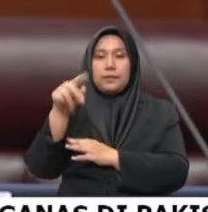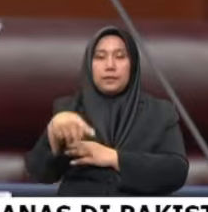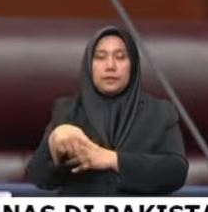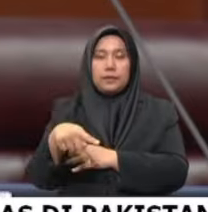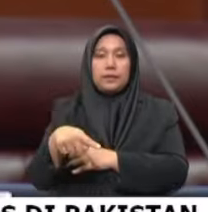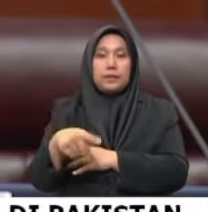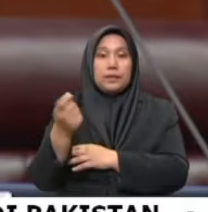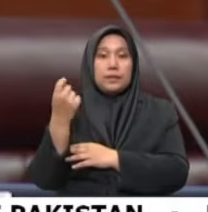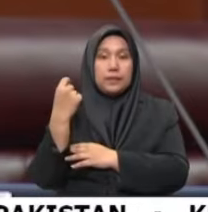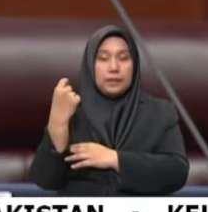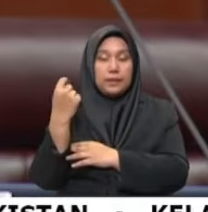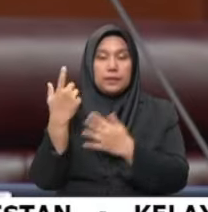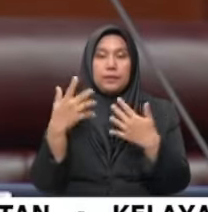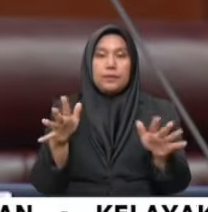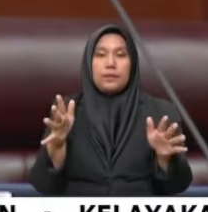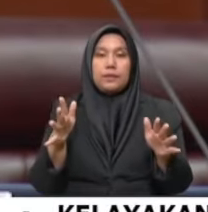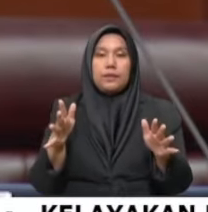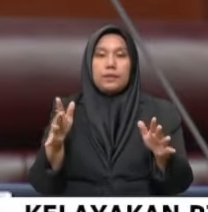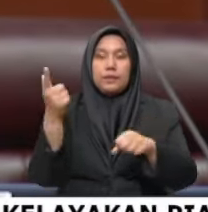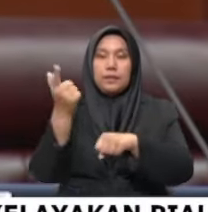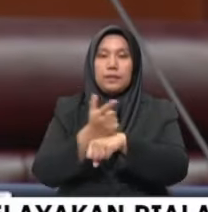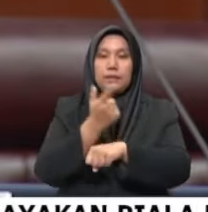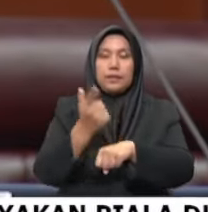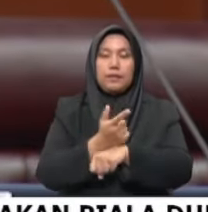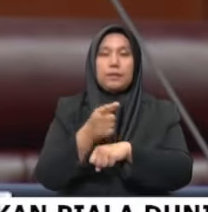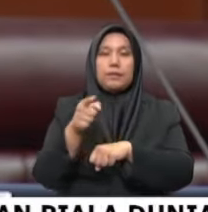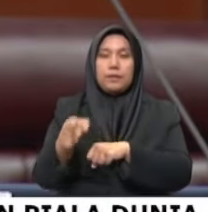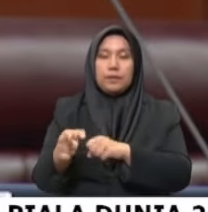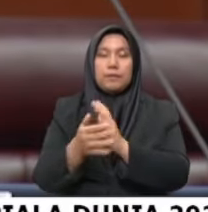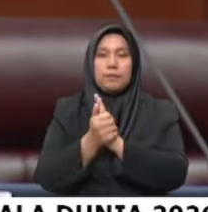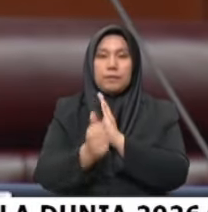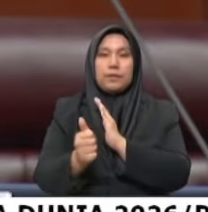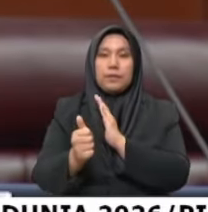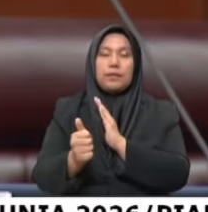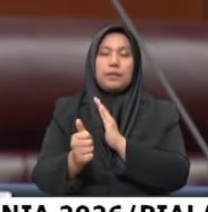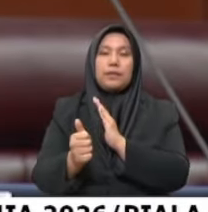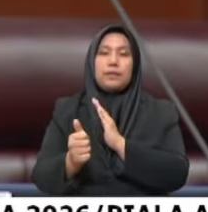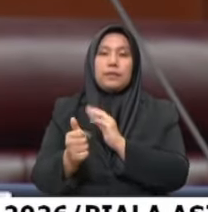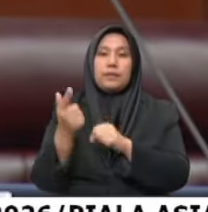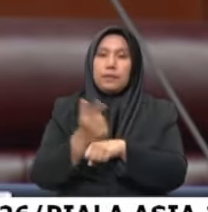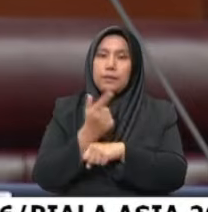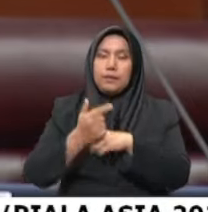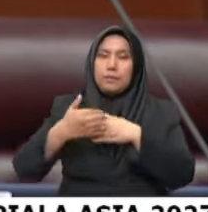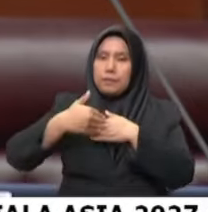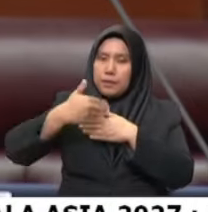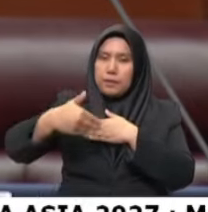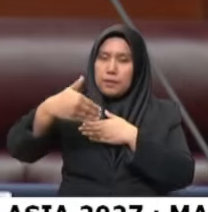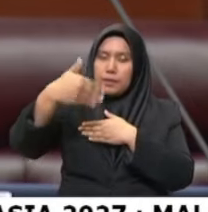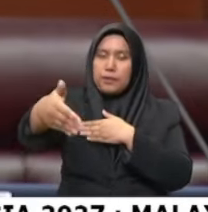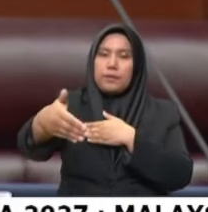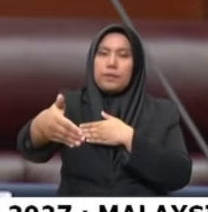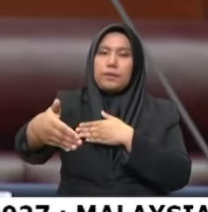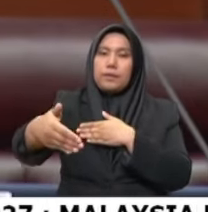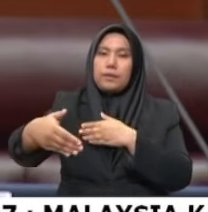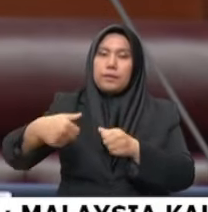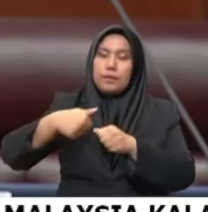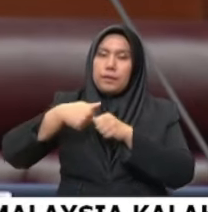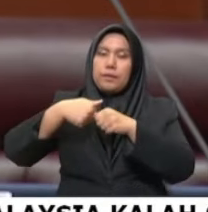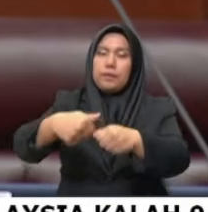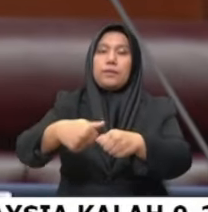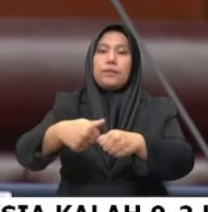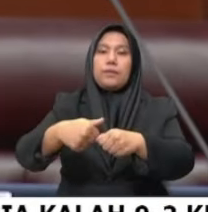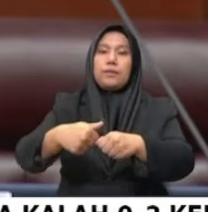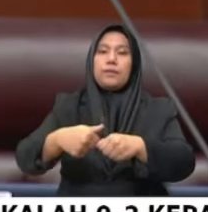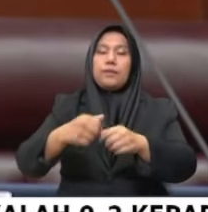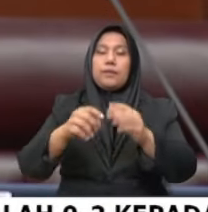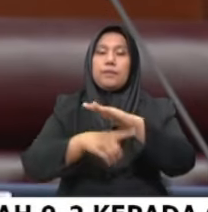sebagaimana yang saya tegaskan tadi, latihan kompetensi untuk guru ini adalah latihan yang berterusan Yang Berhormat. Sebab itu dalam dasar pendidikan